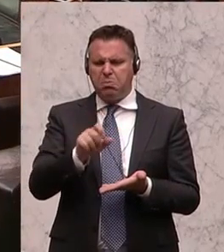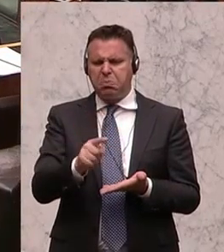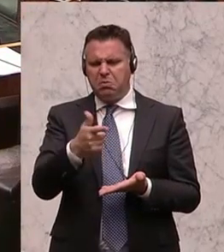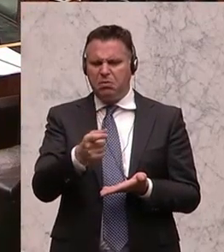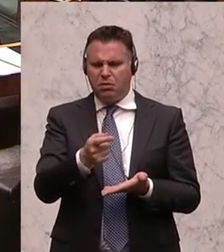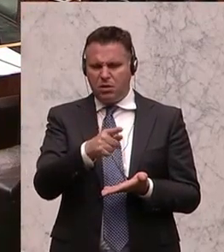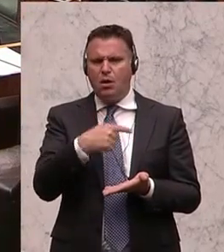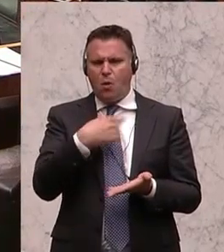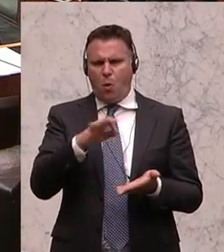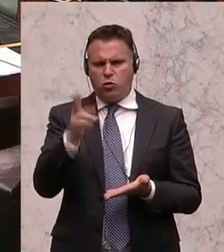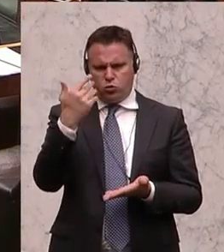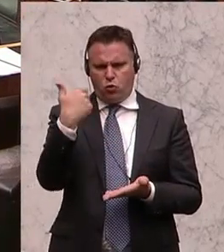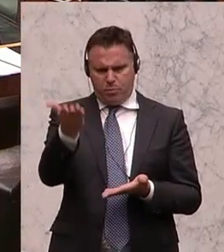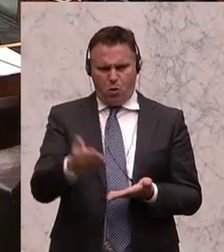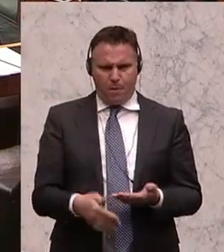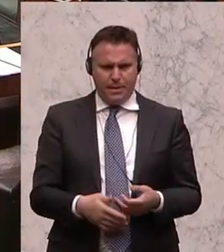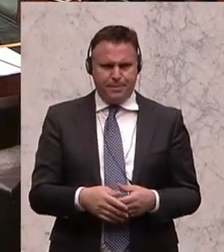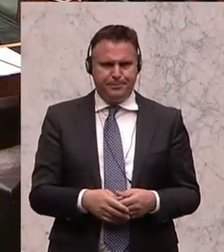Ordnungsruf.